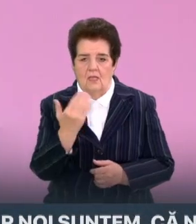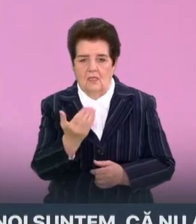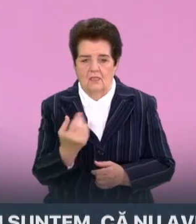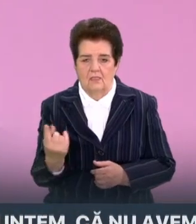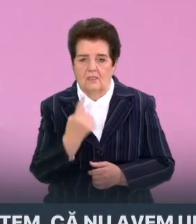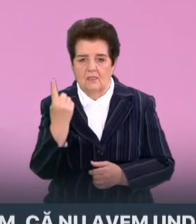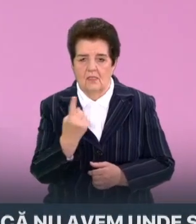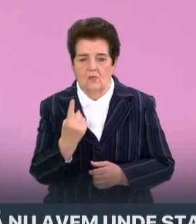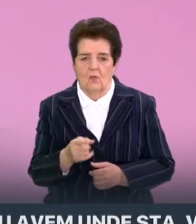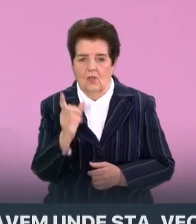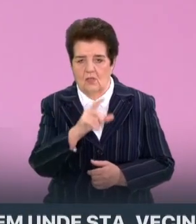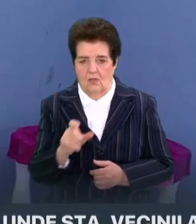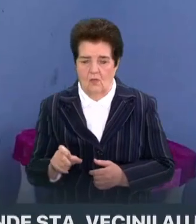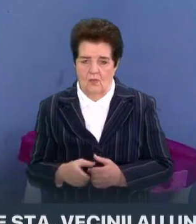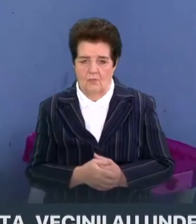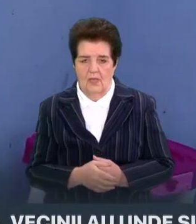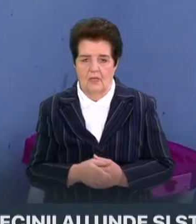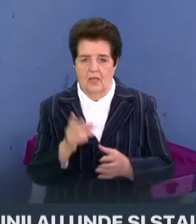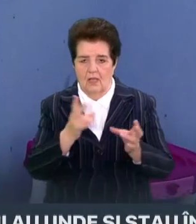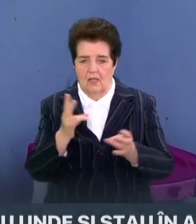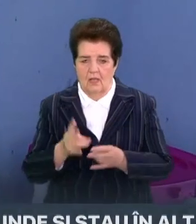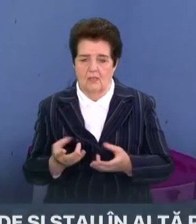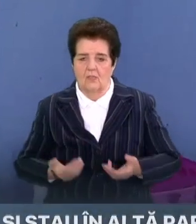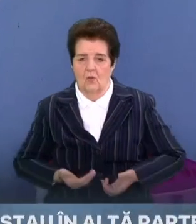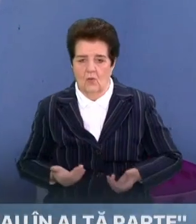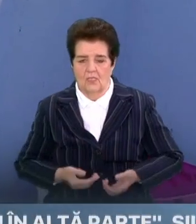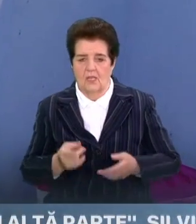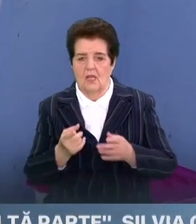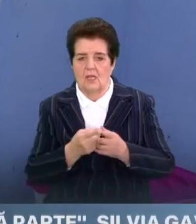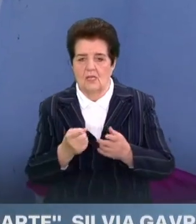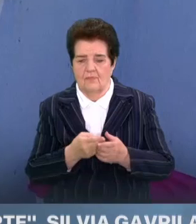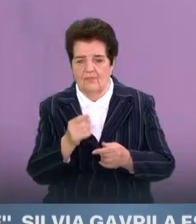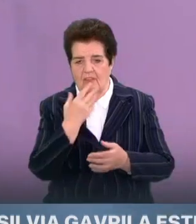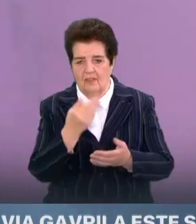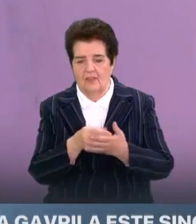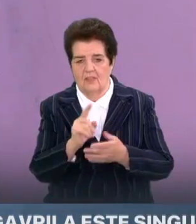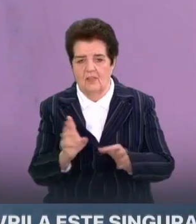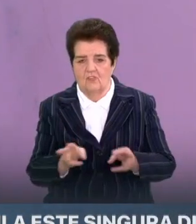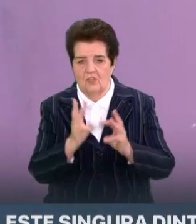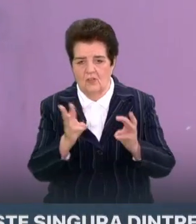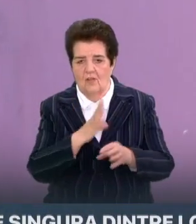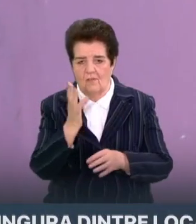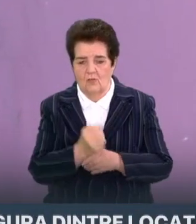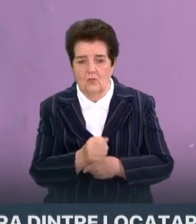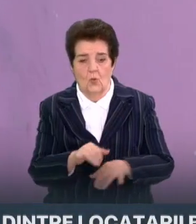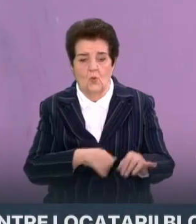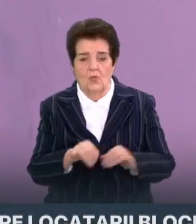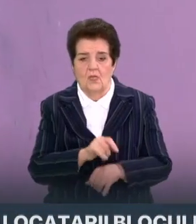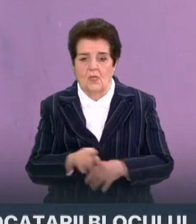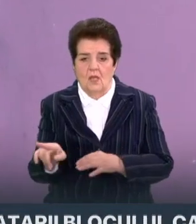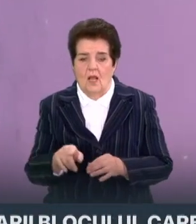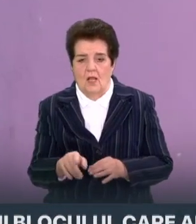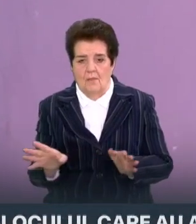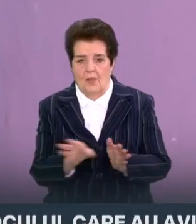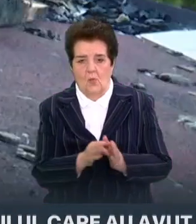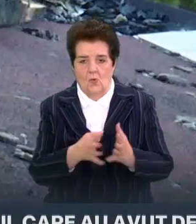singura dintre locatarii blocului afectat care a rămas să locuiască în apartamentul devastat de incendiu. Pentru că nu are unde să plece, locuiește împreună